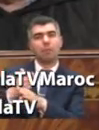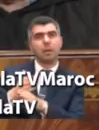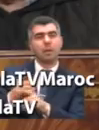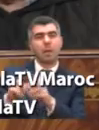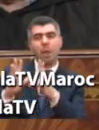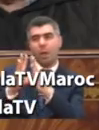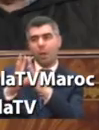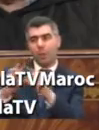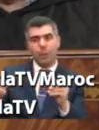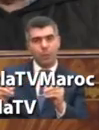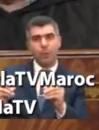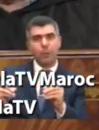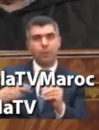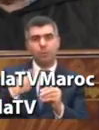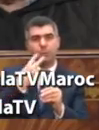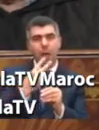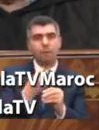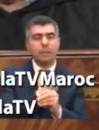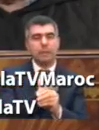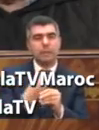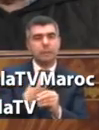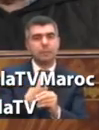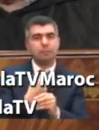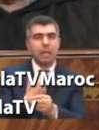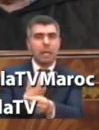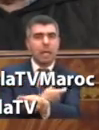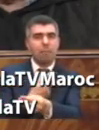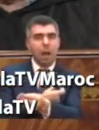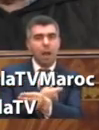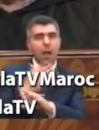عقار الانسولين من المستشفيات والمراكز